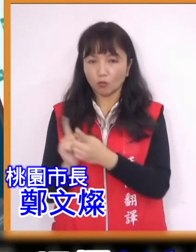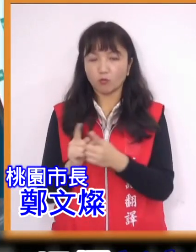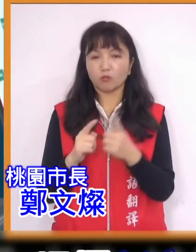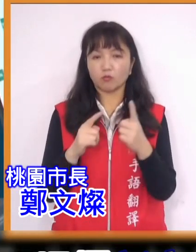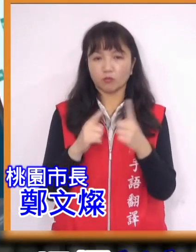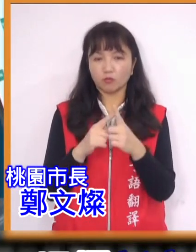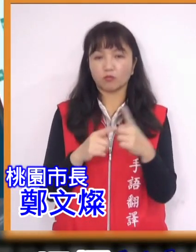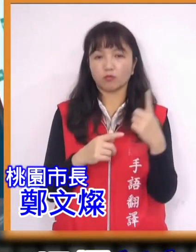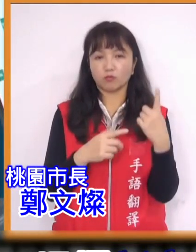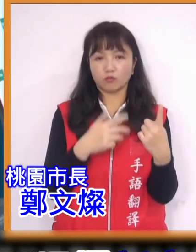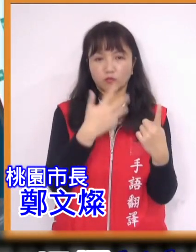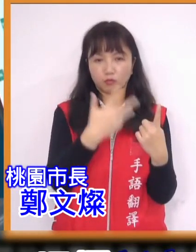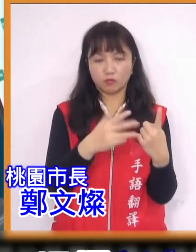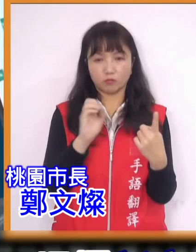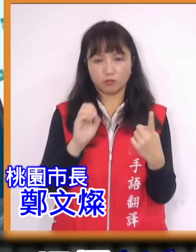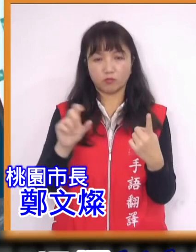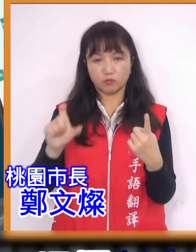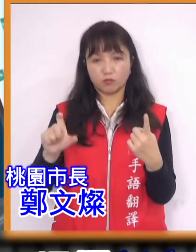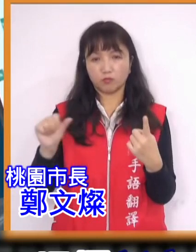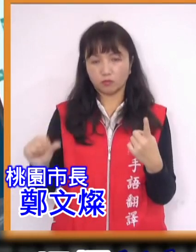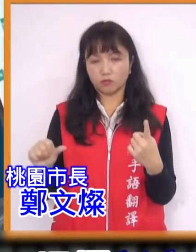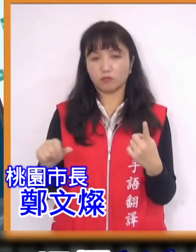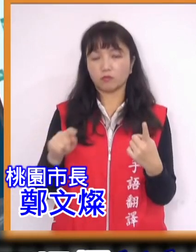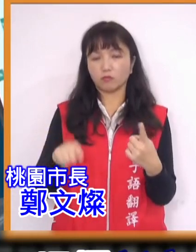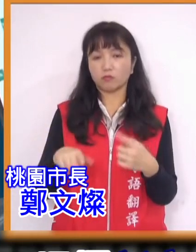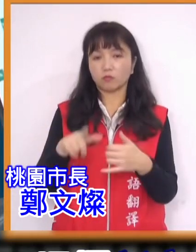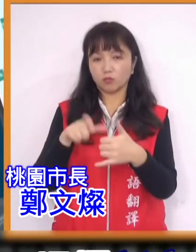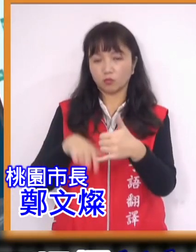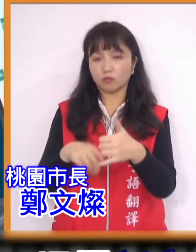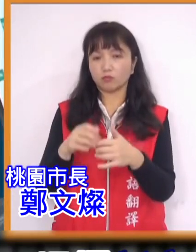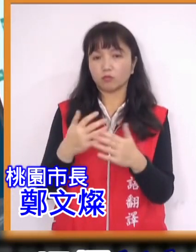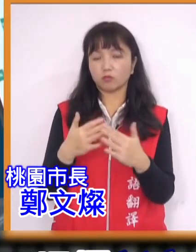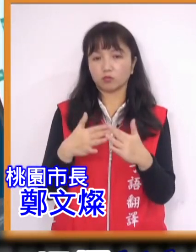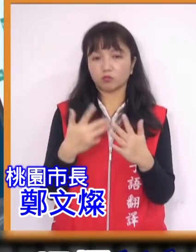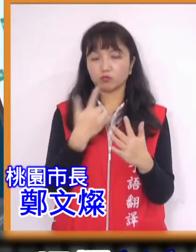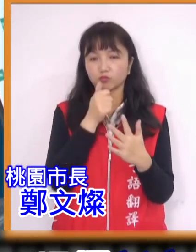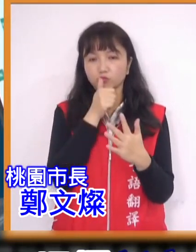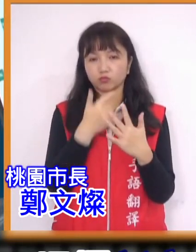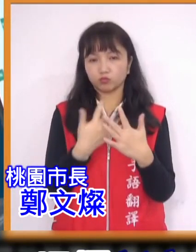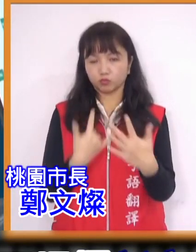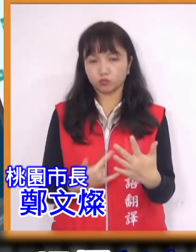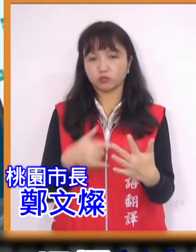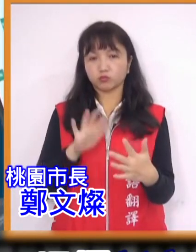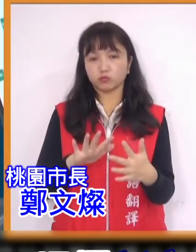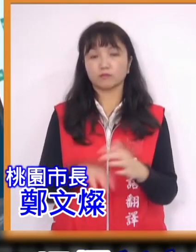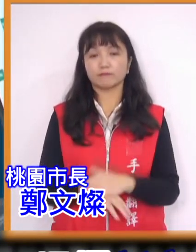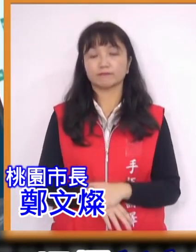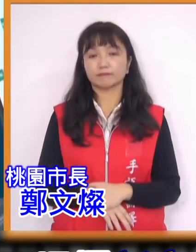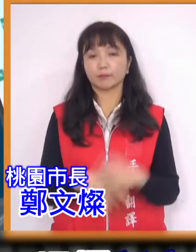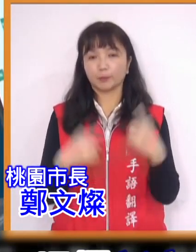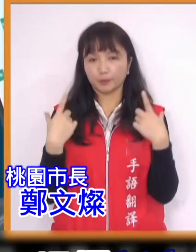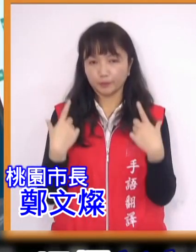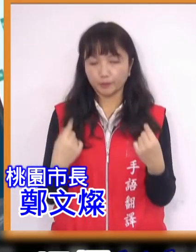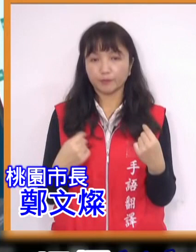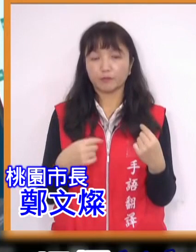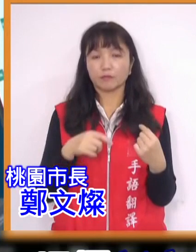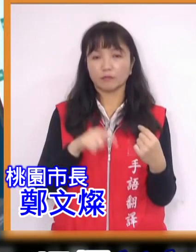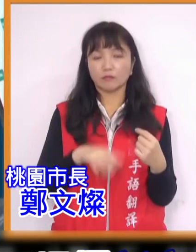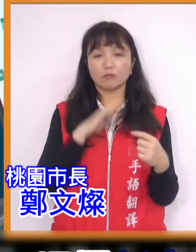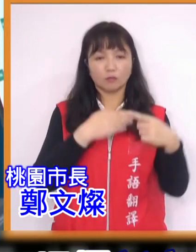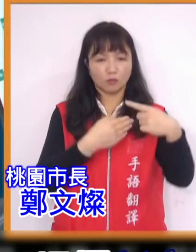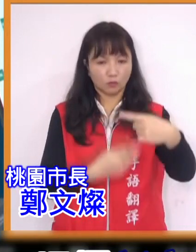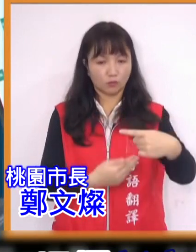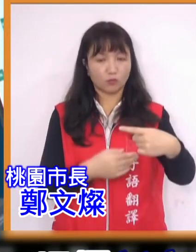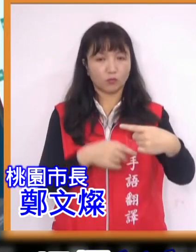个18065，那因为他已经居隔了，那他原来这个是也是